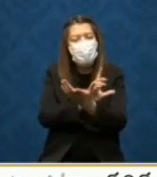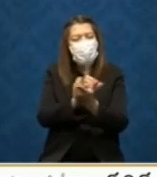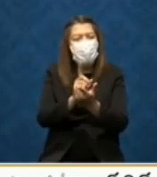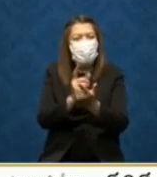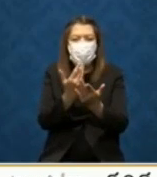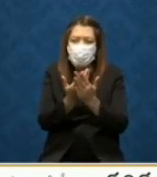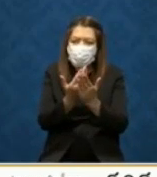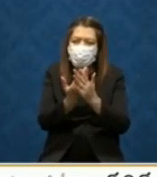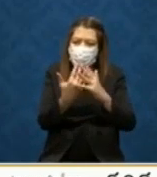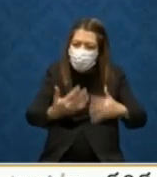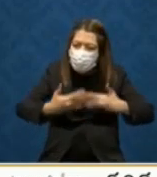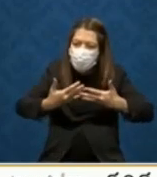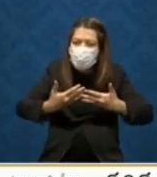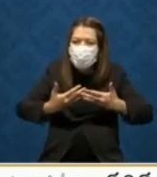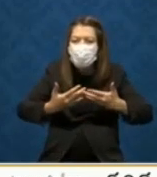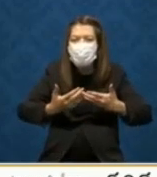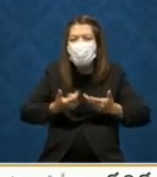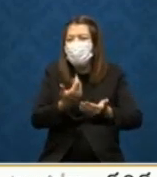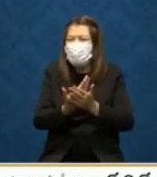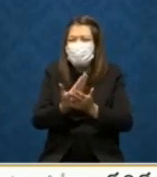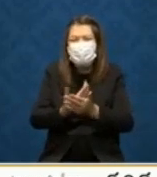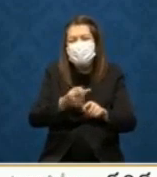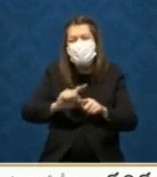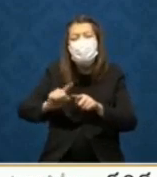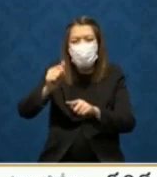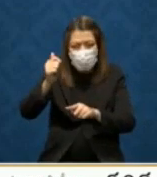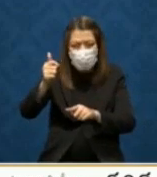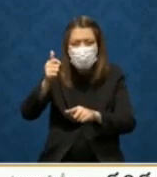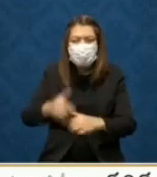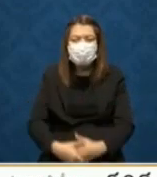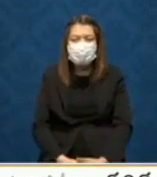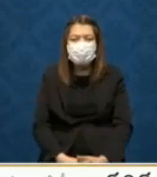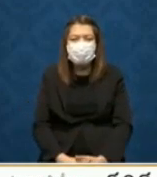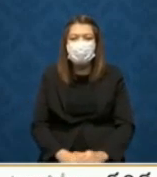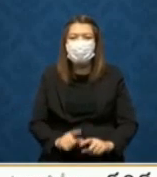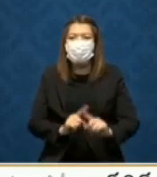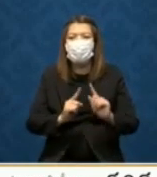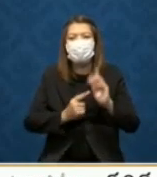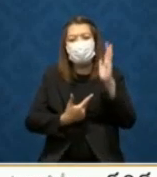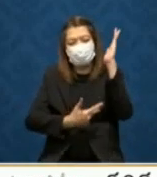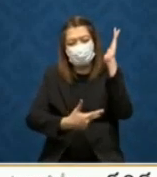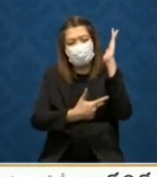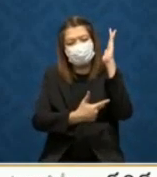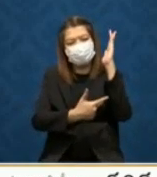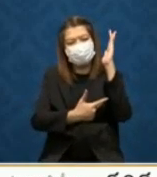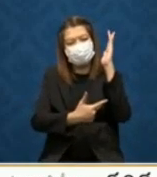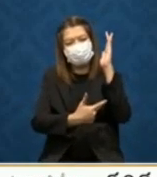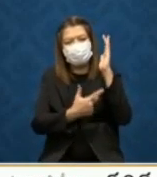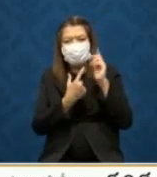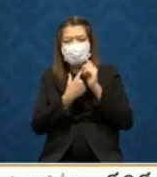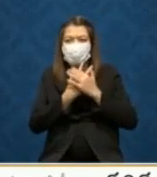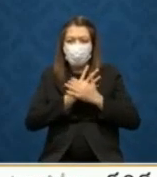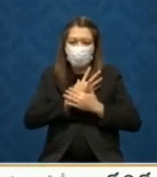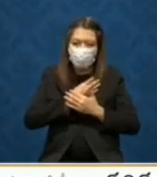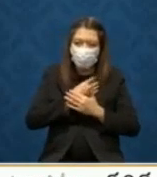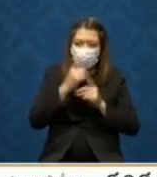ได้สร้างรายได้เป็นกอบเป็นกรรมแต่ 3จังหวัดเป็นเรื่องที่หวาด